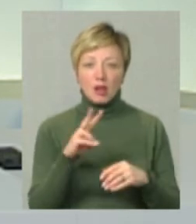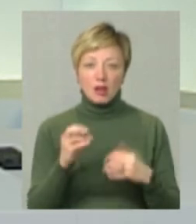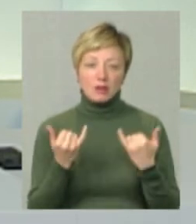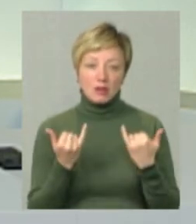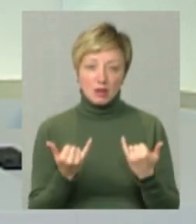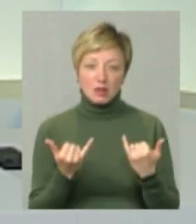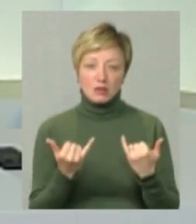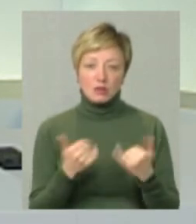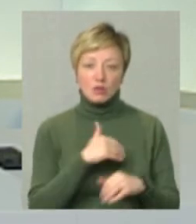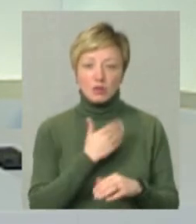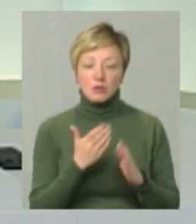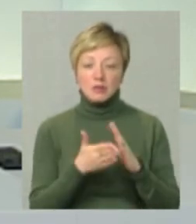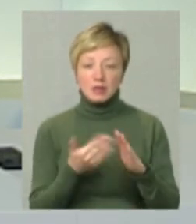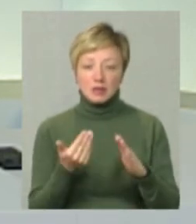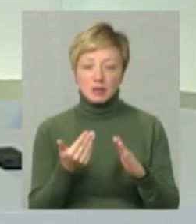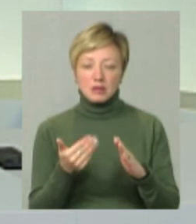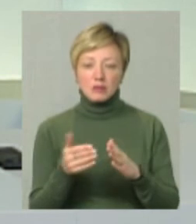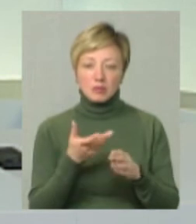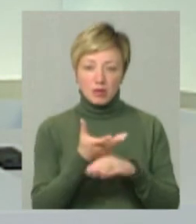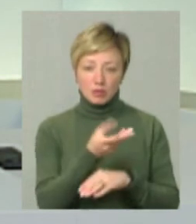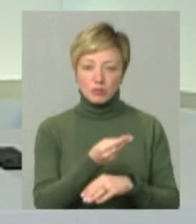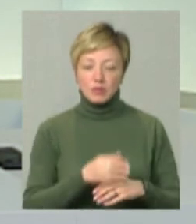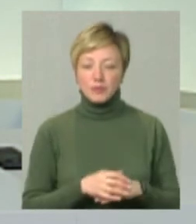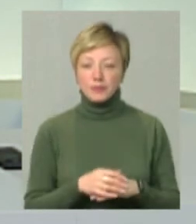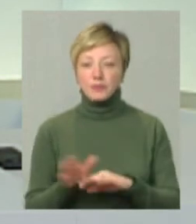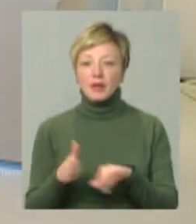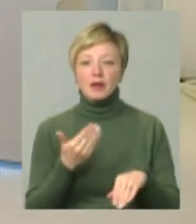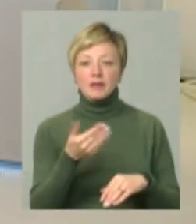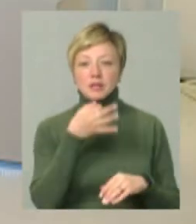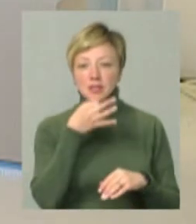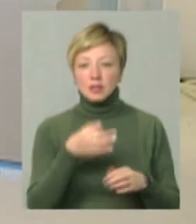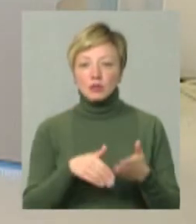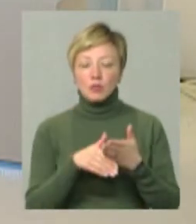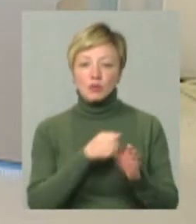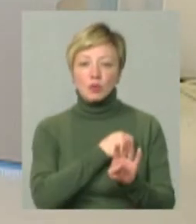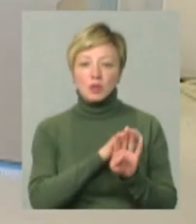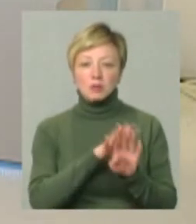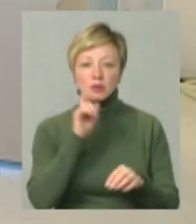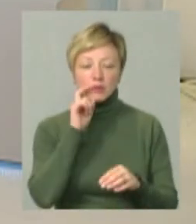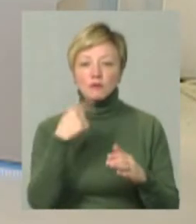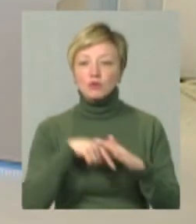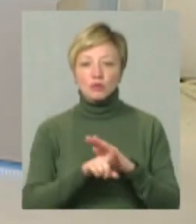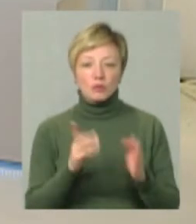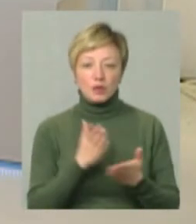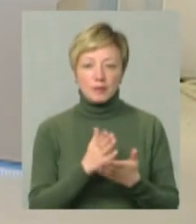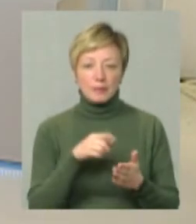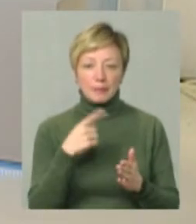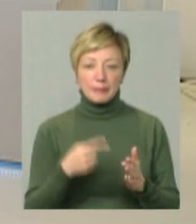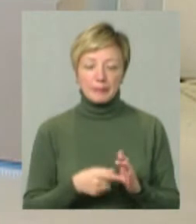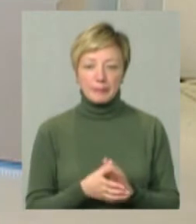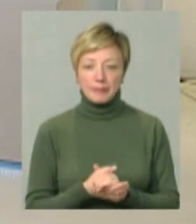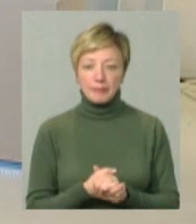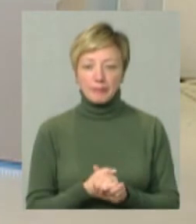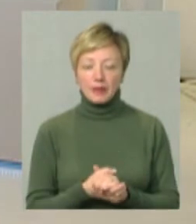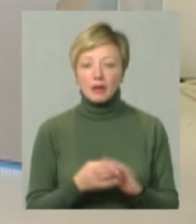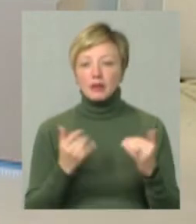але наразі хотів би закликати. От ви сказали, допомога Збройним силам України. Чому вона полягає?